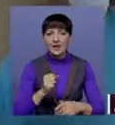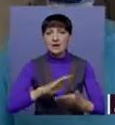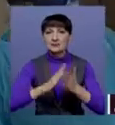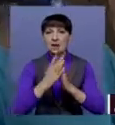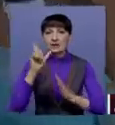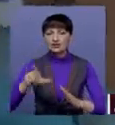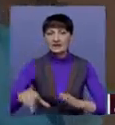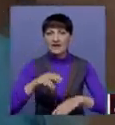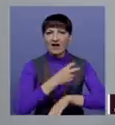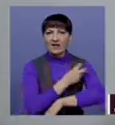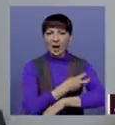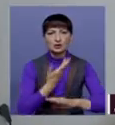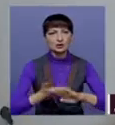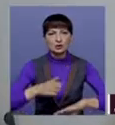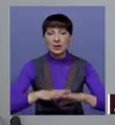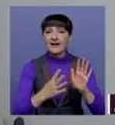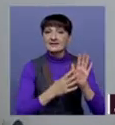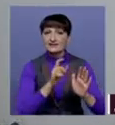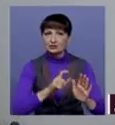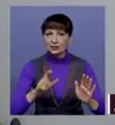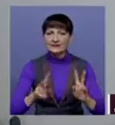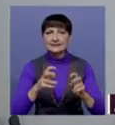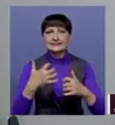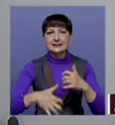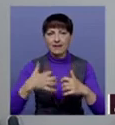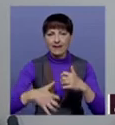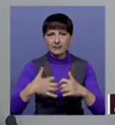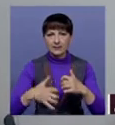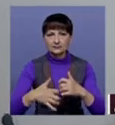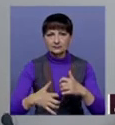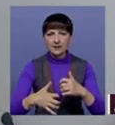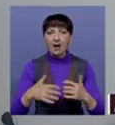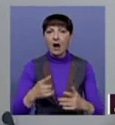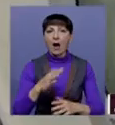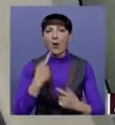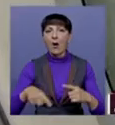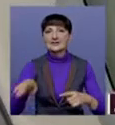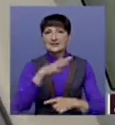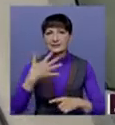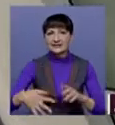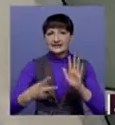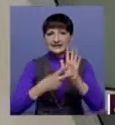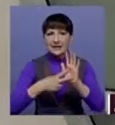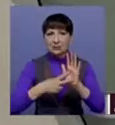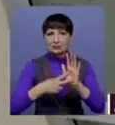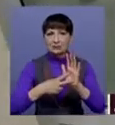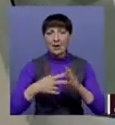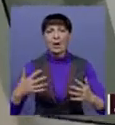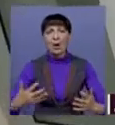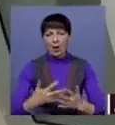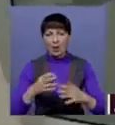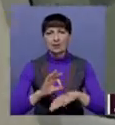врача тяжелое. Состояние 9 медиков оценивается как средней степени тяжести. А вот у остальных 57 пациентов легкая